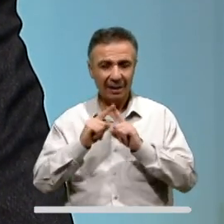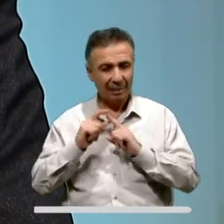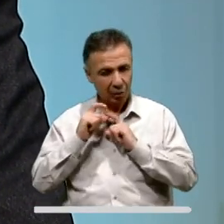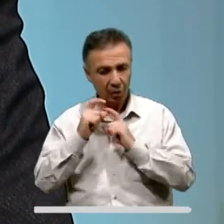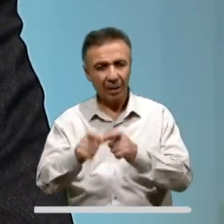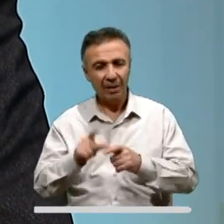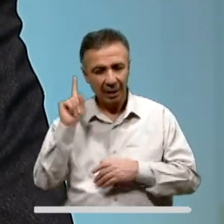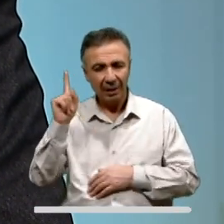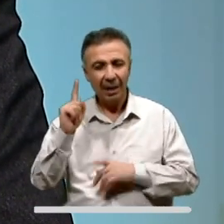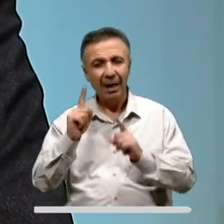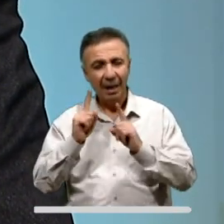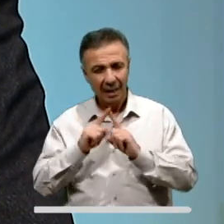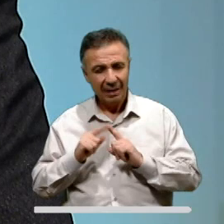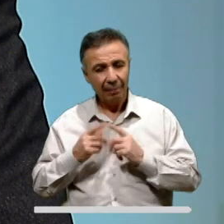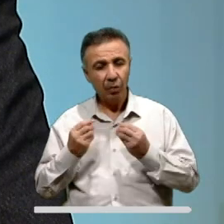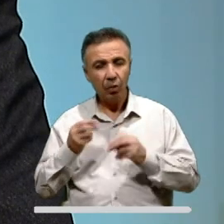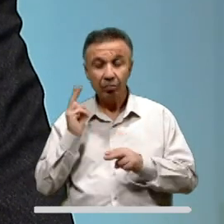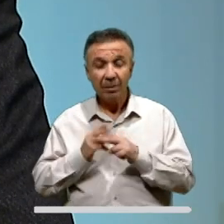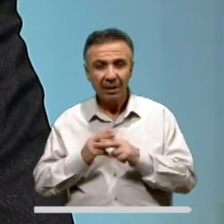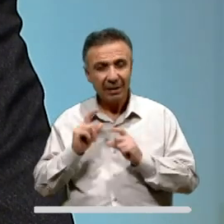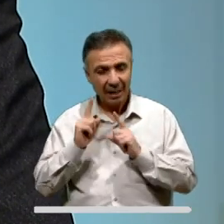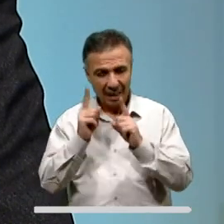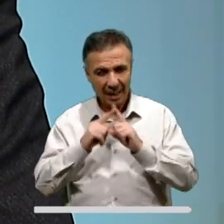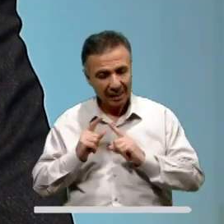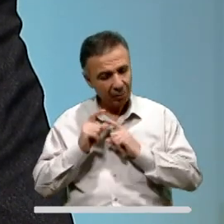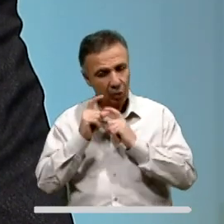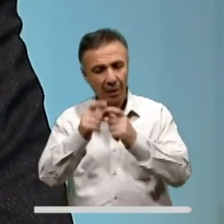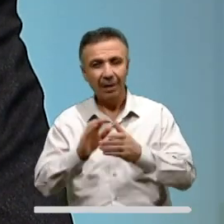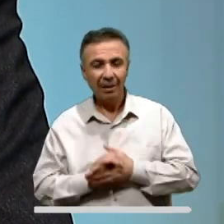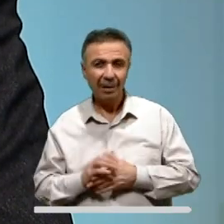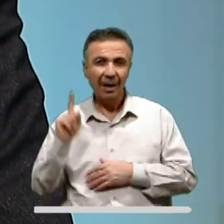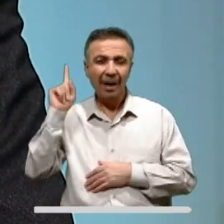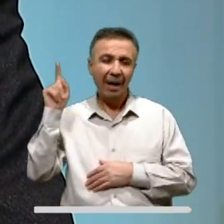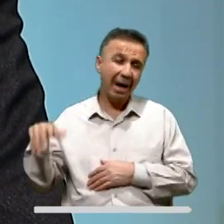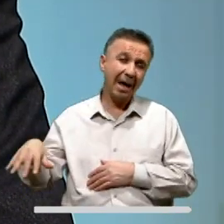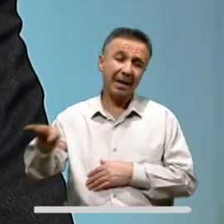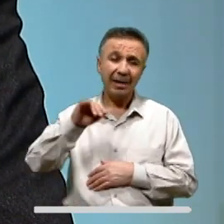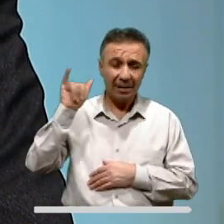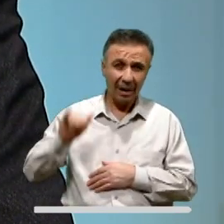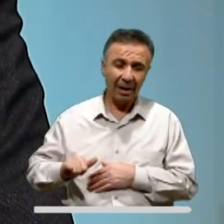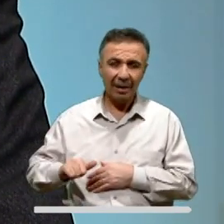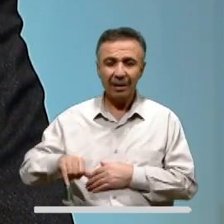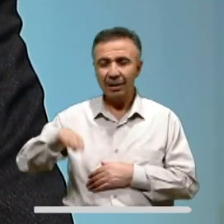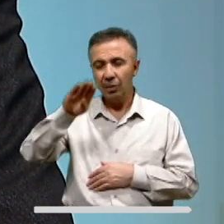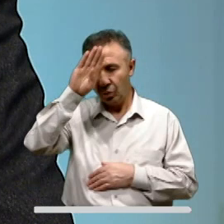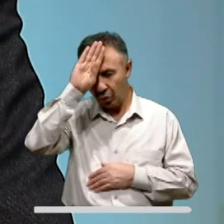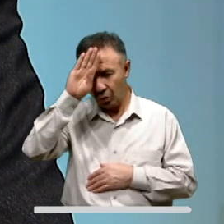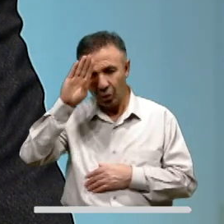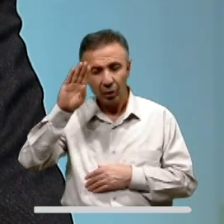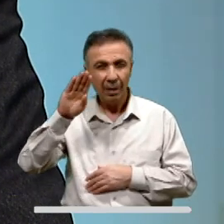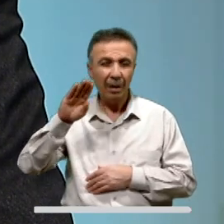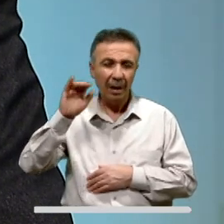Allah hesabı çok hızlı olandır. Herkesin hakkını, hukukunu